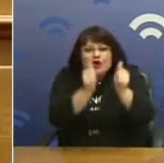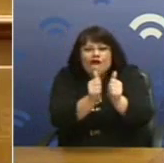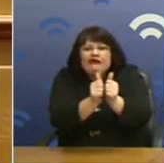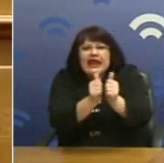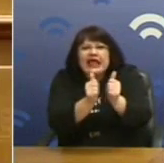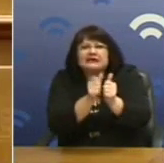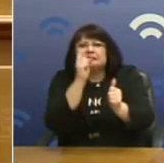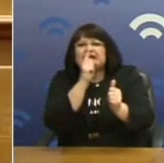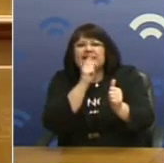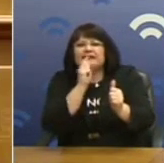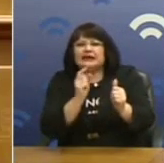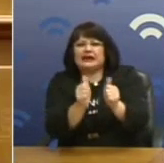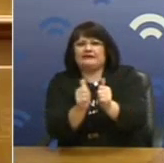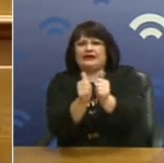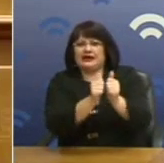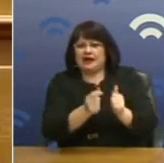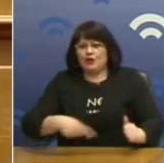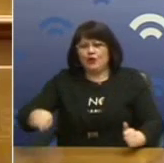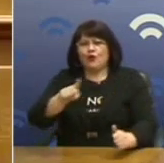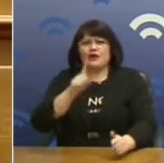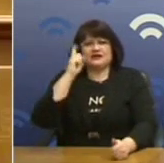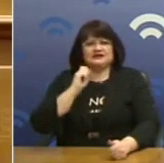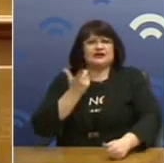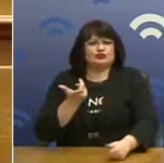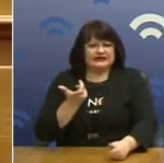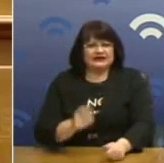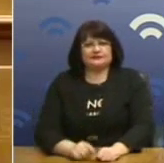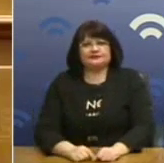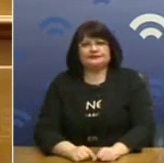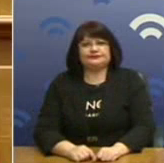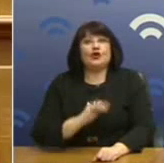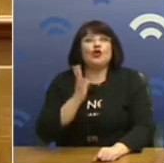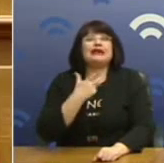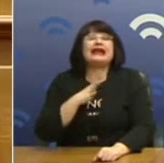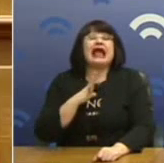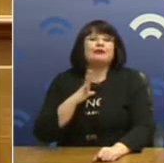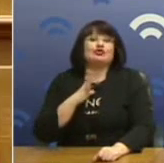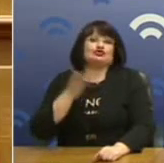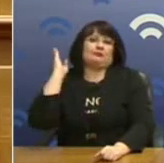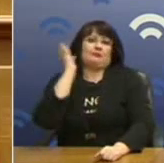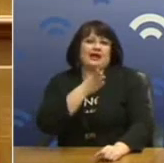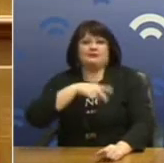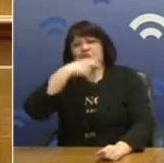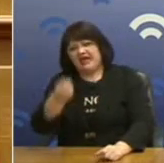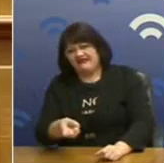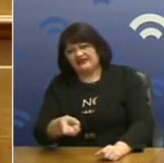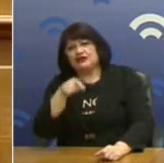αλλά είναι σε όλους γνωστό ότι ιδριώς πεσούσης πάσανίρ ξυλεύεται. Και είναι